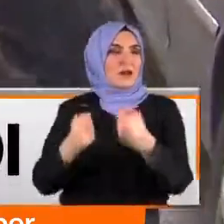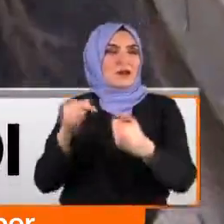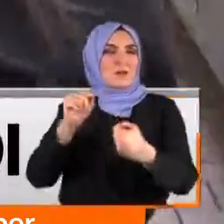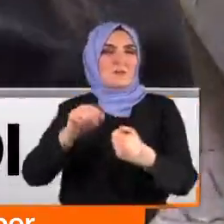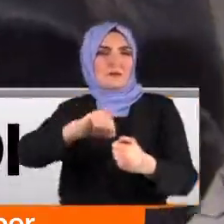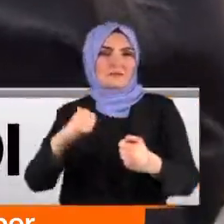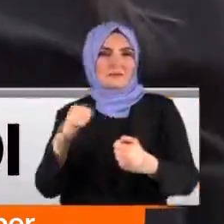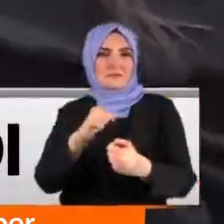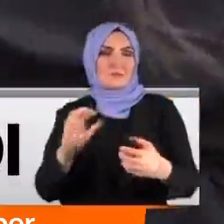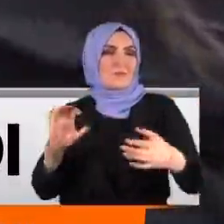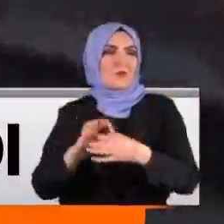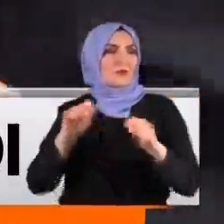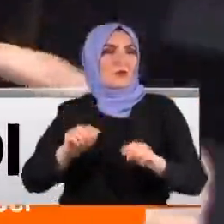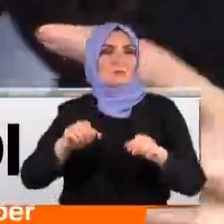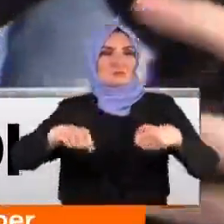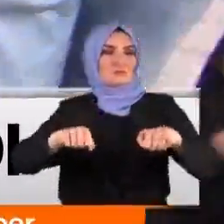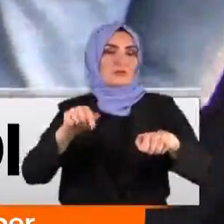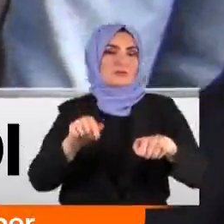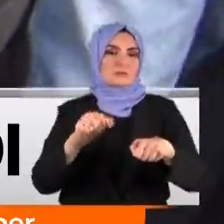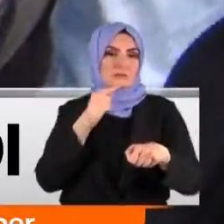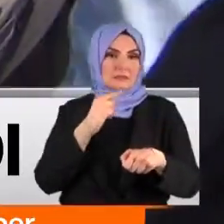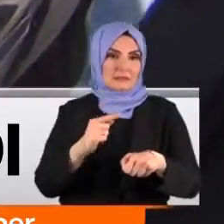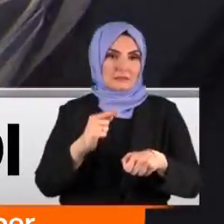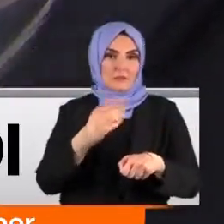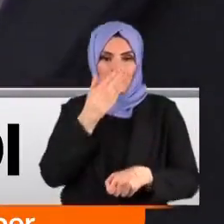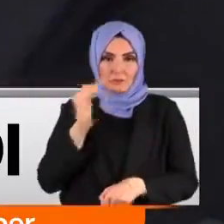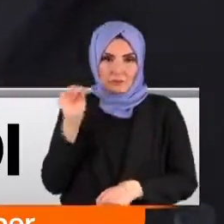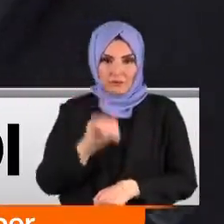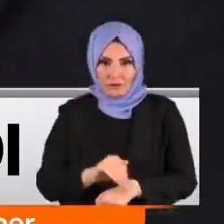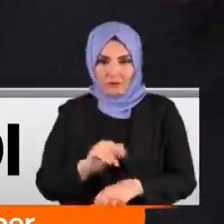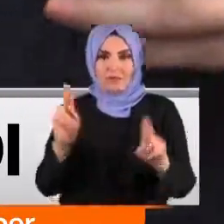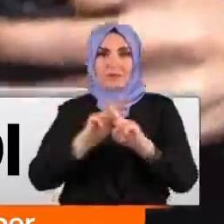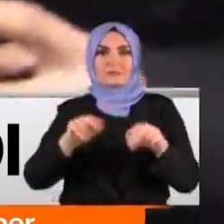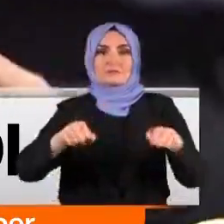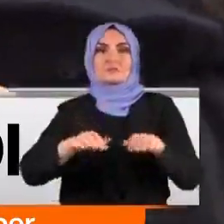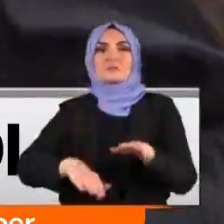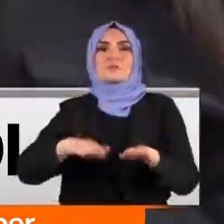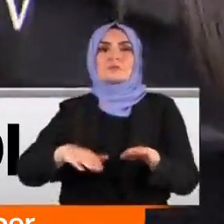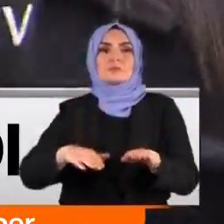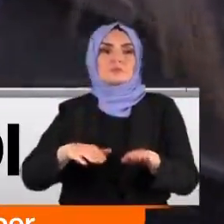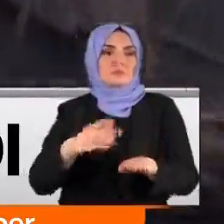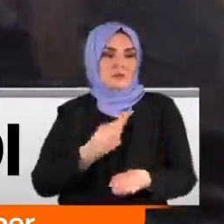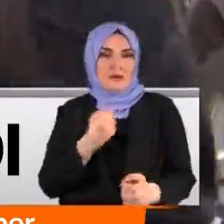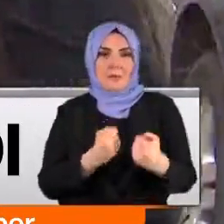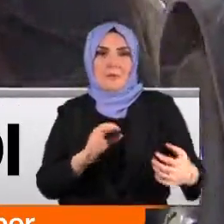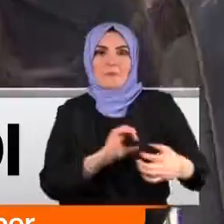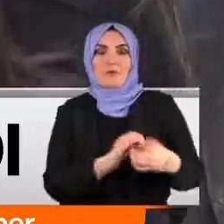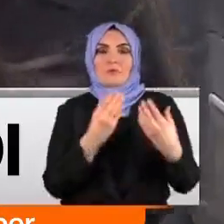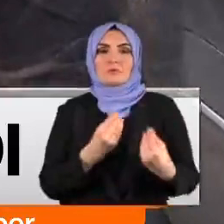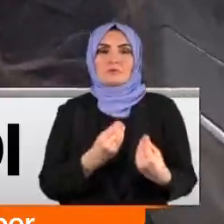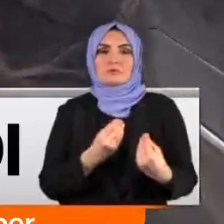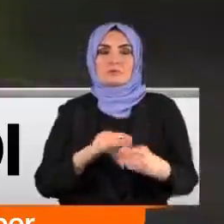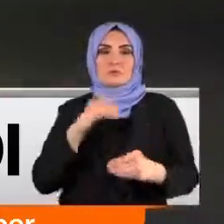önüne geldiğinde de arabasının kapı kolunda bir elektrikli skuter olduğunu gördü. İşte zaten ondan sonra da ne